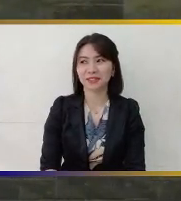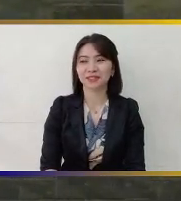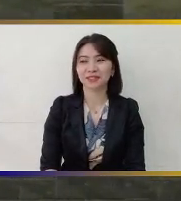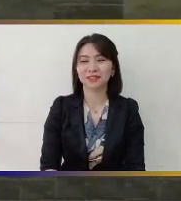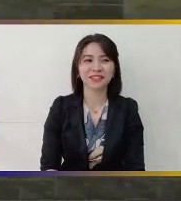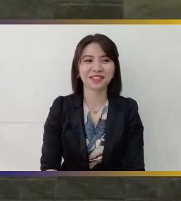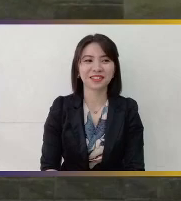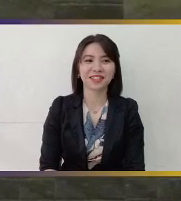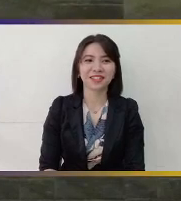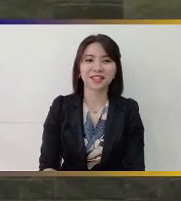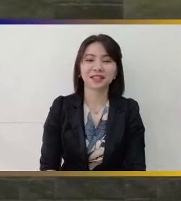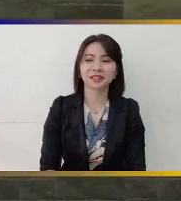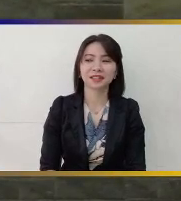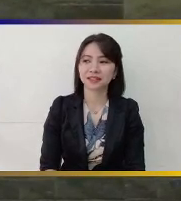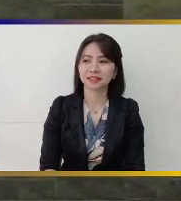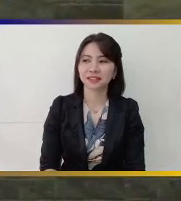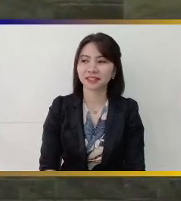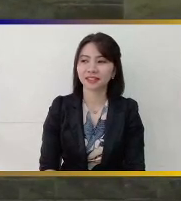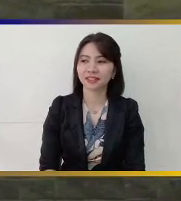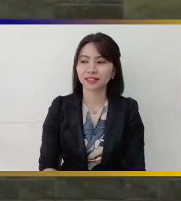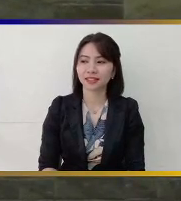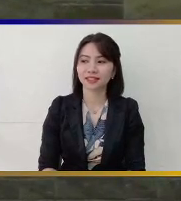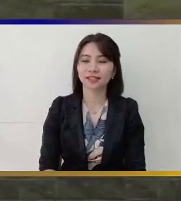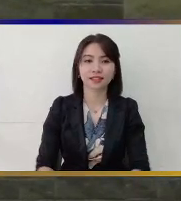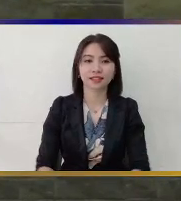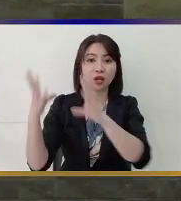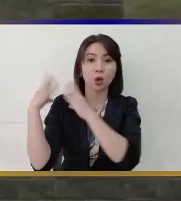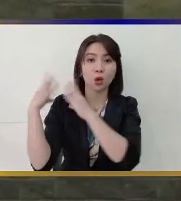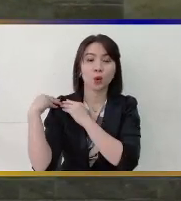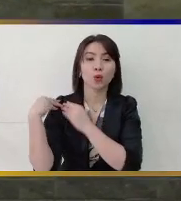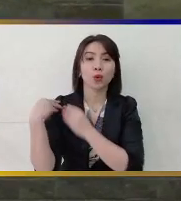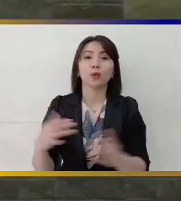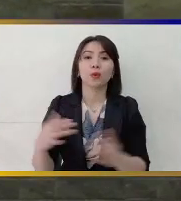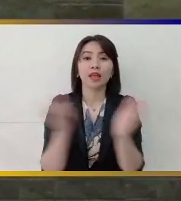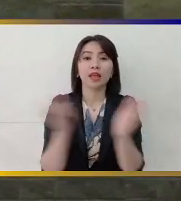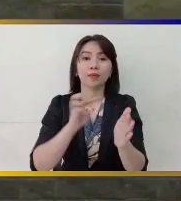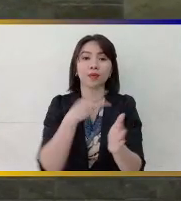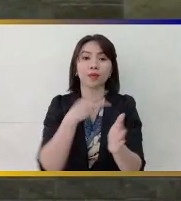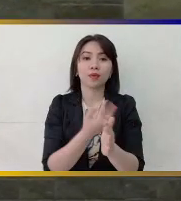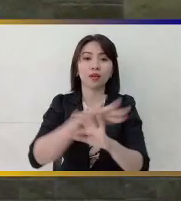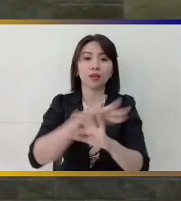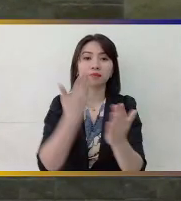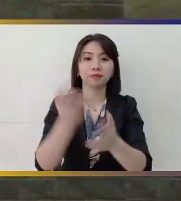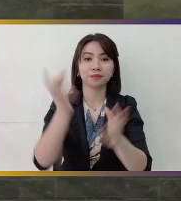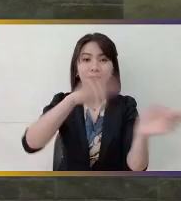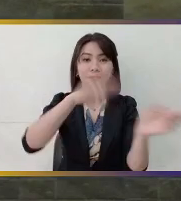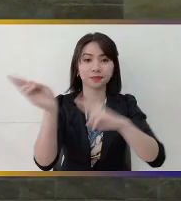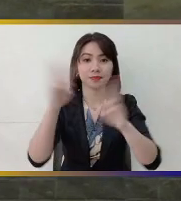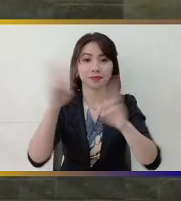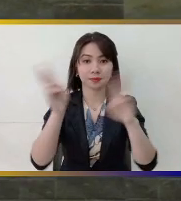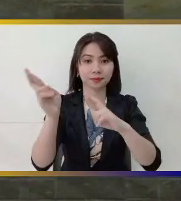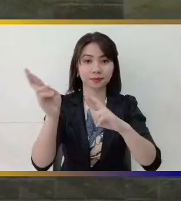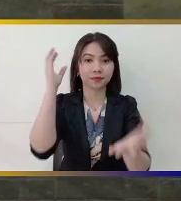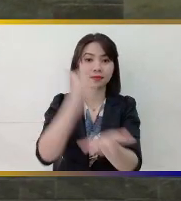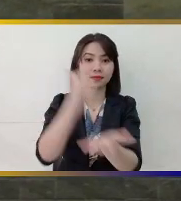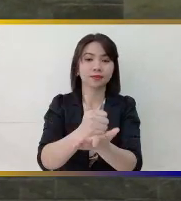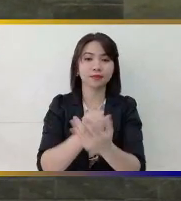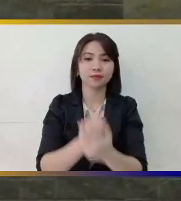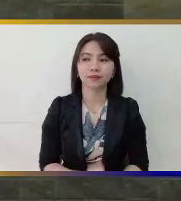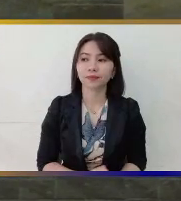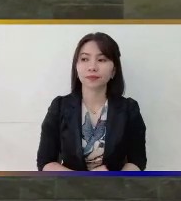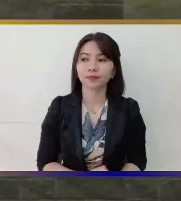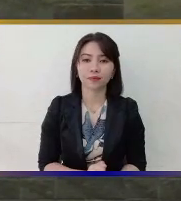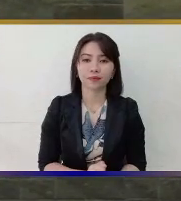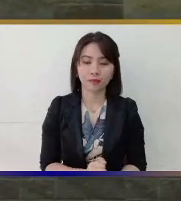I hope everybody's ready now, okay? Now, few things na